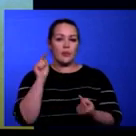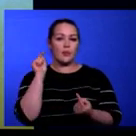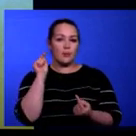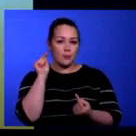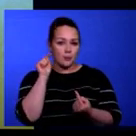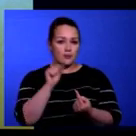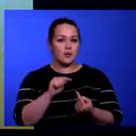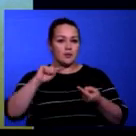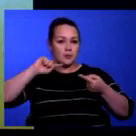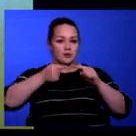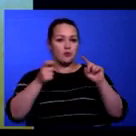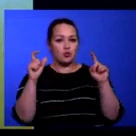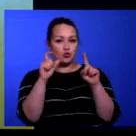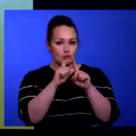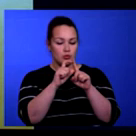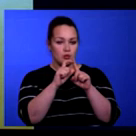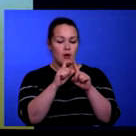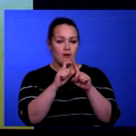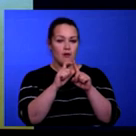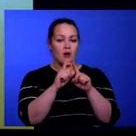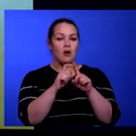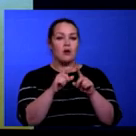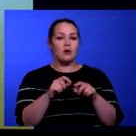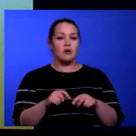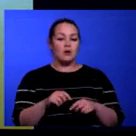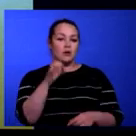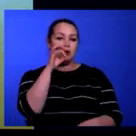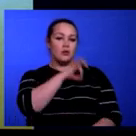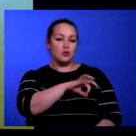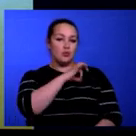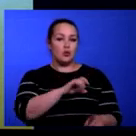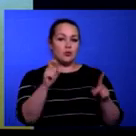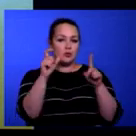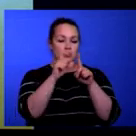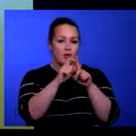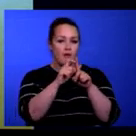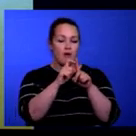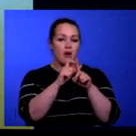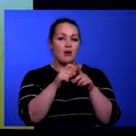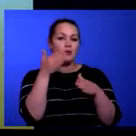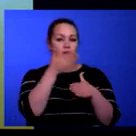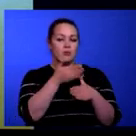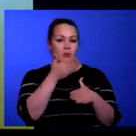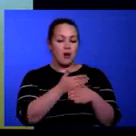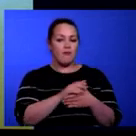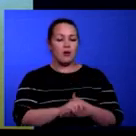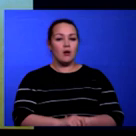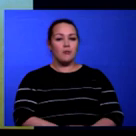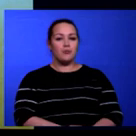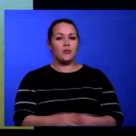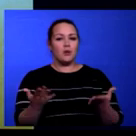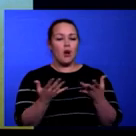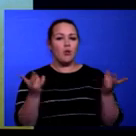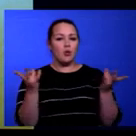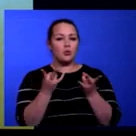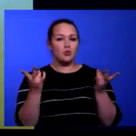противоположные по смыслу к данным используя слова для справок какой нам нужен матрос